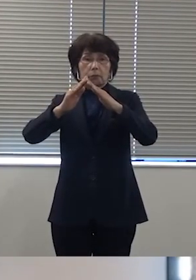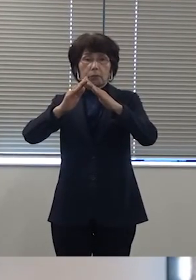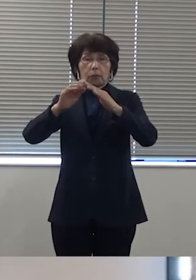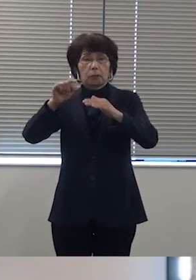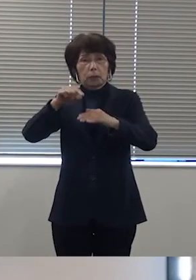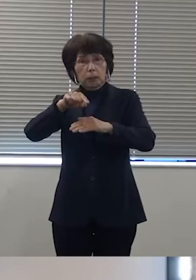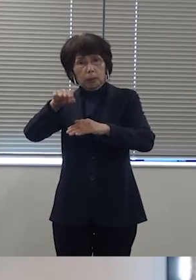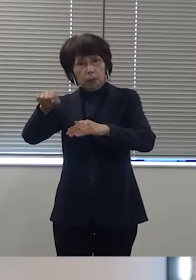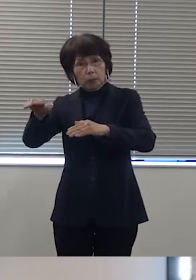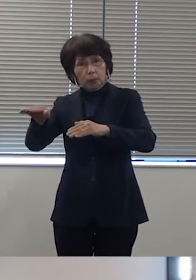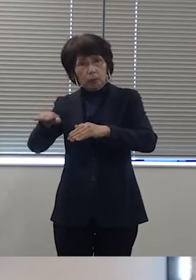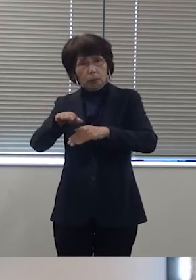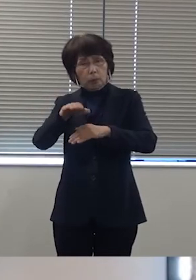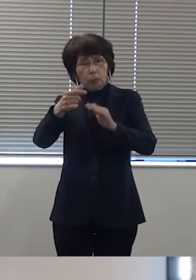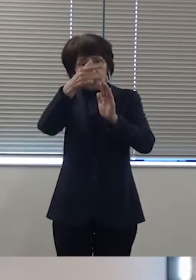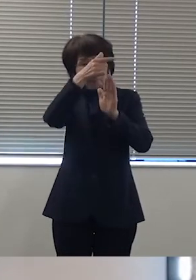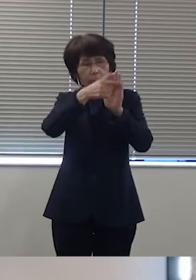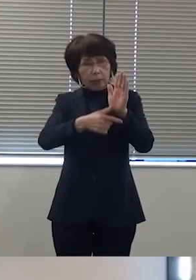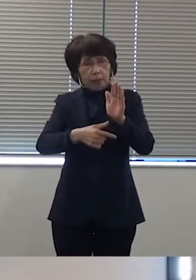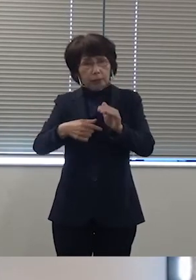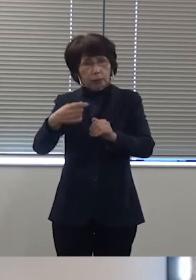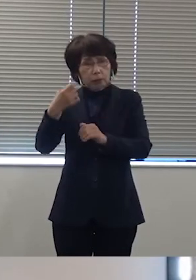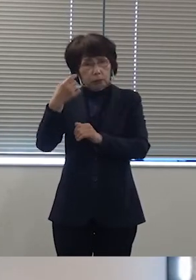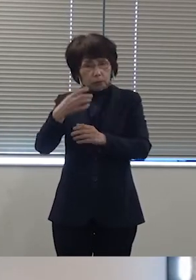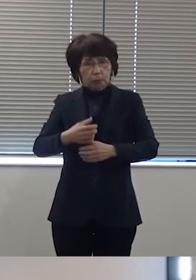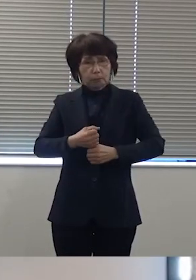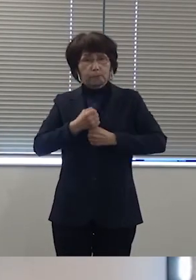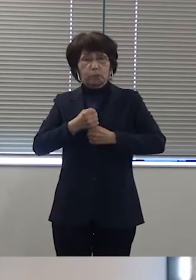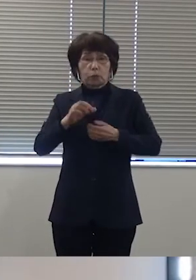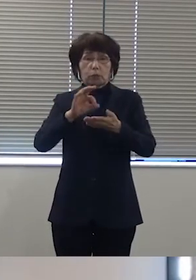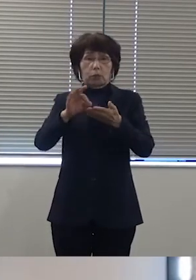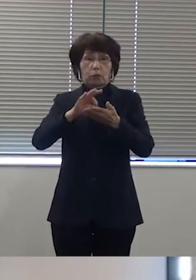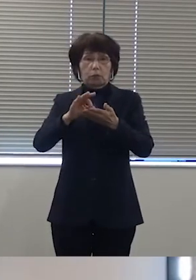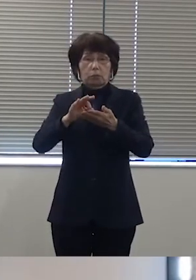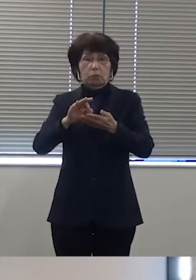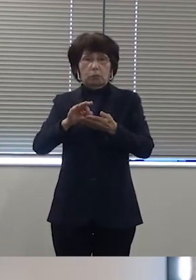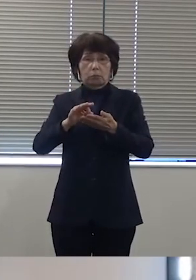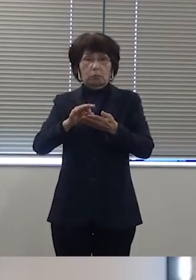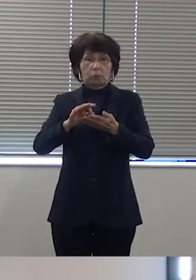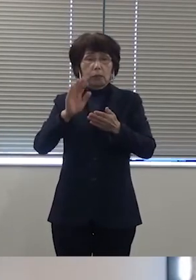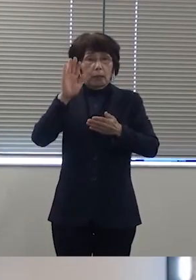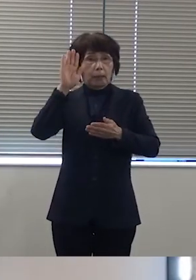たい。部局の要望でこっちの名称にしました。で今度新たに立ち上げる